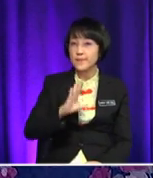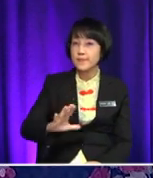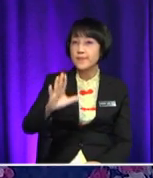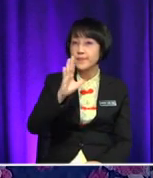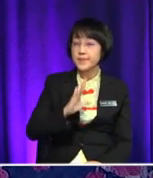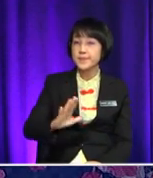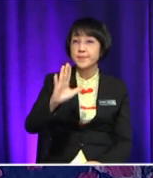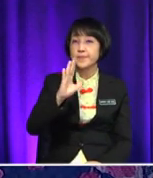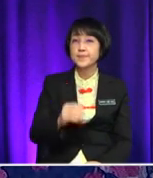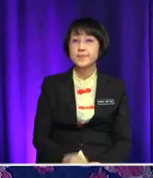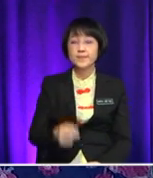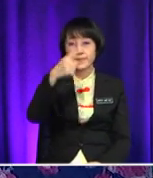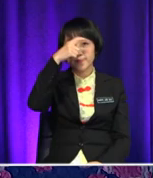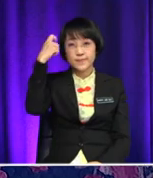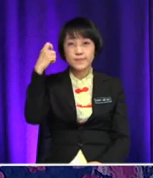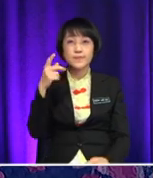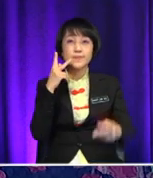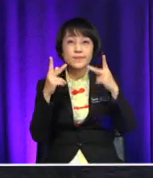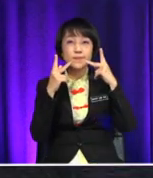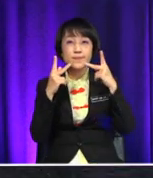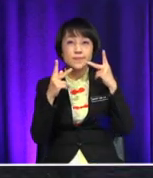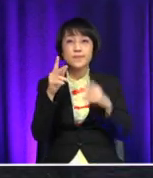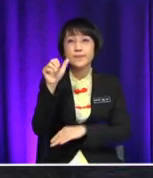kita edit kata aduh-aduh